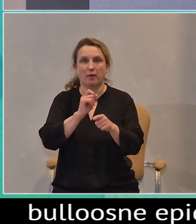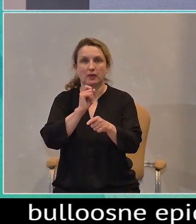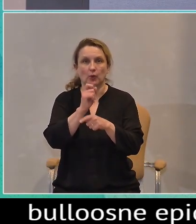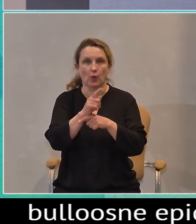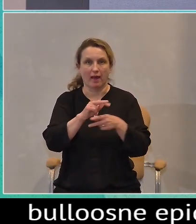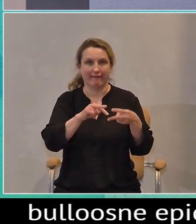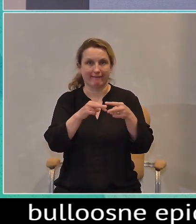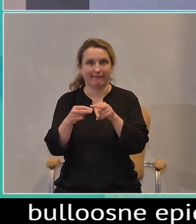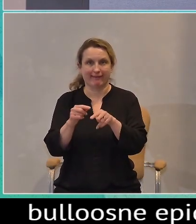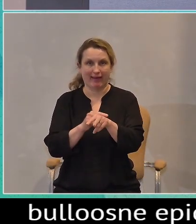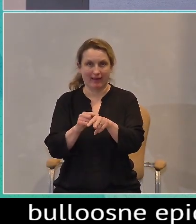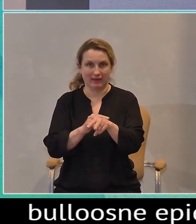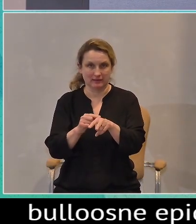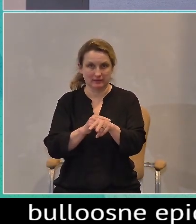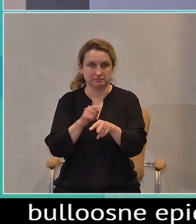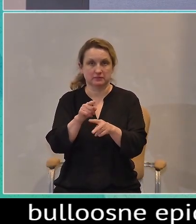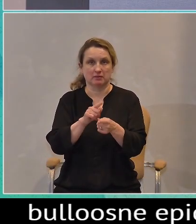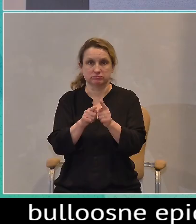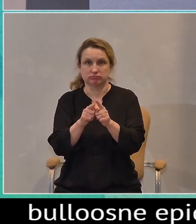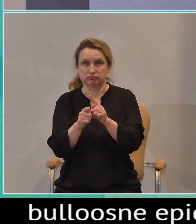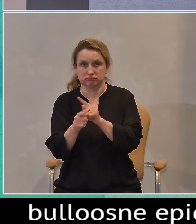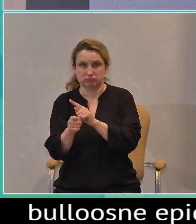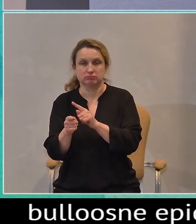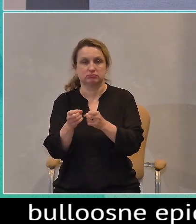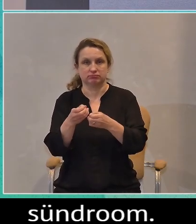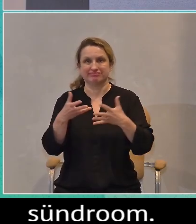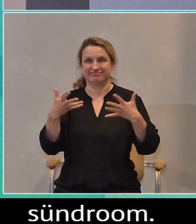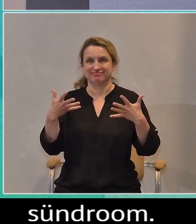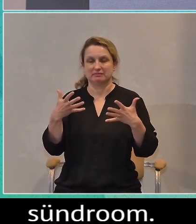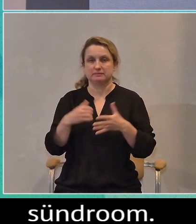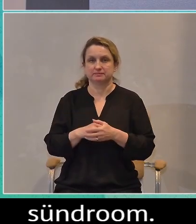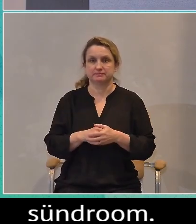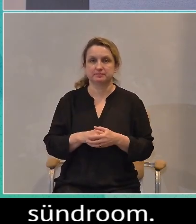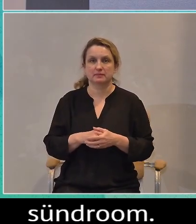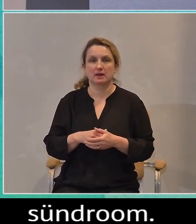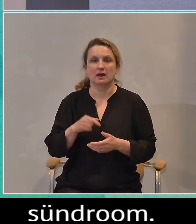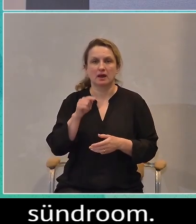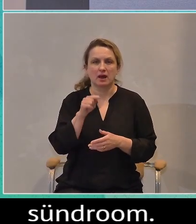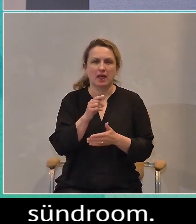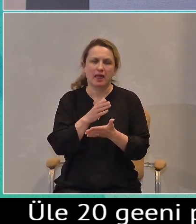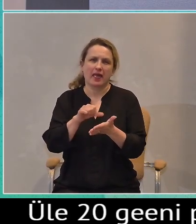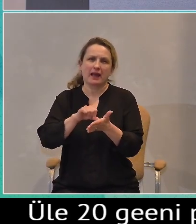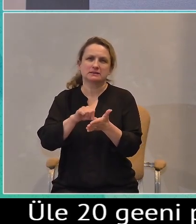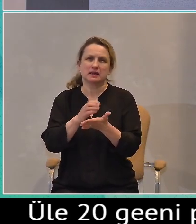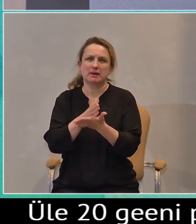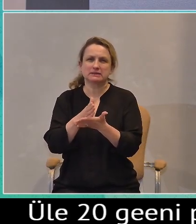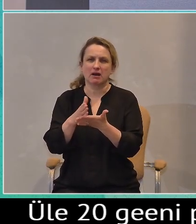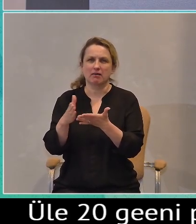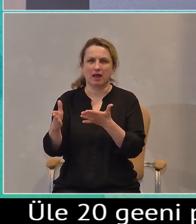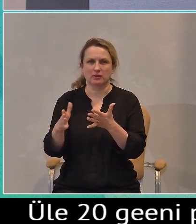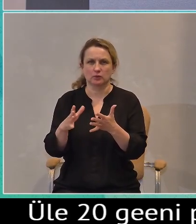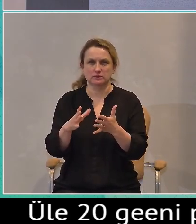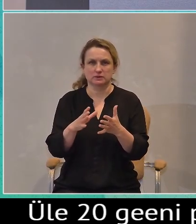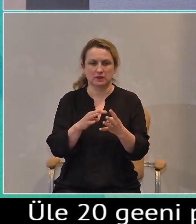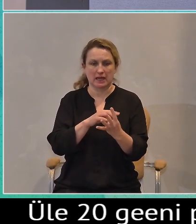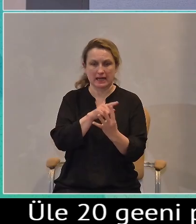viivad selleni, et tekib kliiniline pilt. Sellest konkreetsest allikast esinemissagedus kogu grupile, nüüd 4